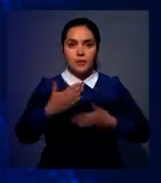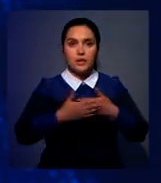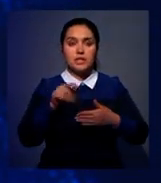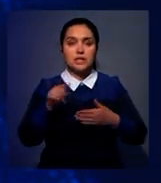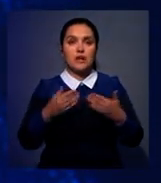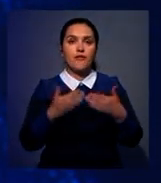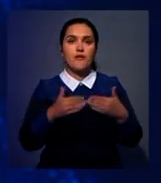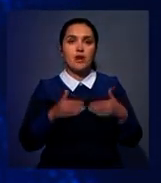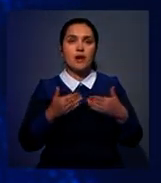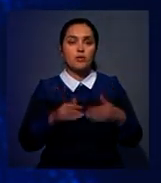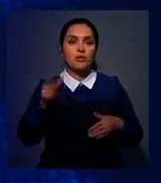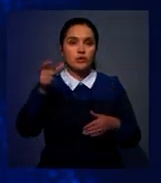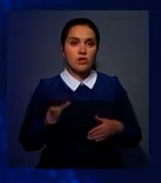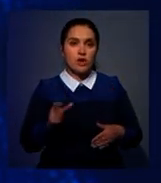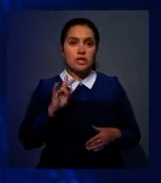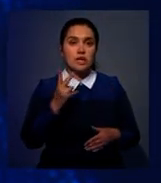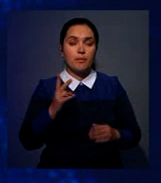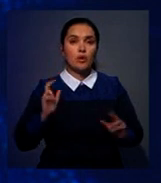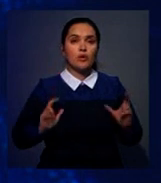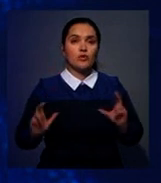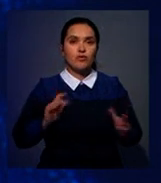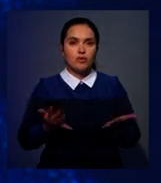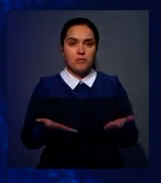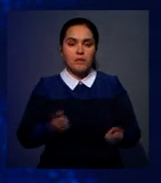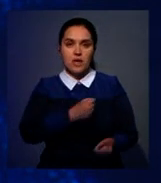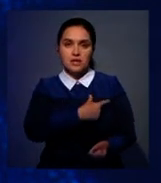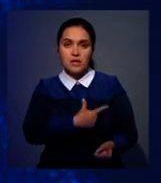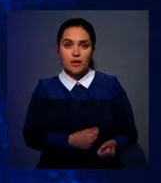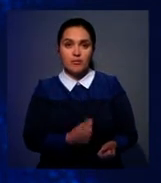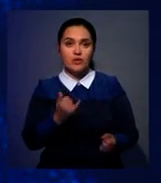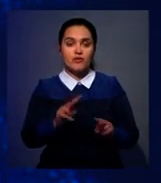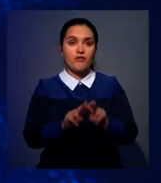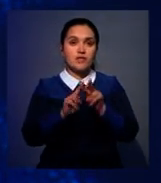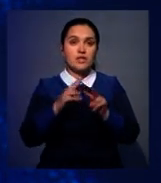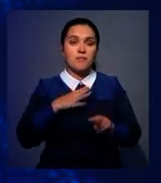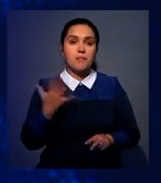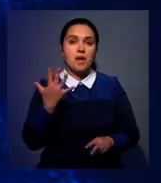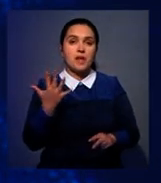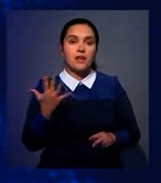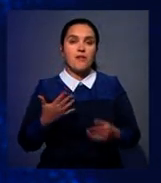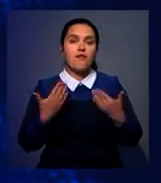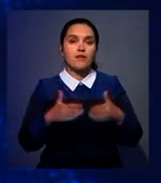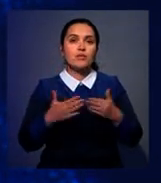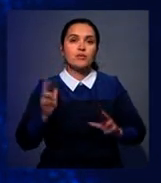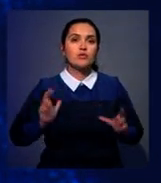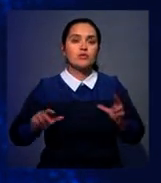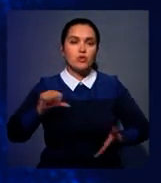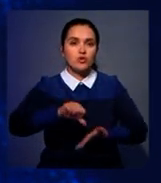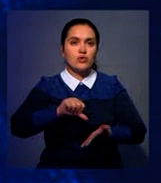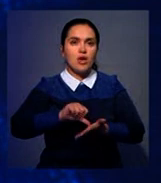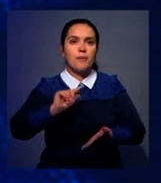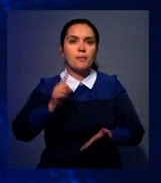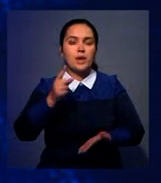Почти 1000 выпускников Назарбаев университета сегодня получили дипломы. В столице прошла церемония 5-го выпуска студентов с участием первого